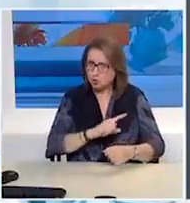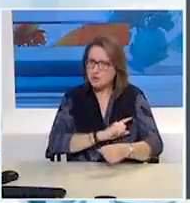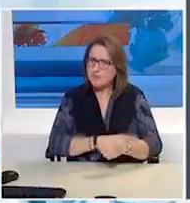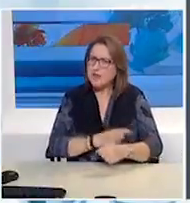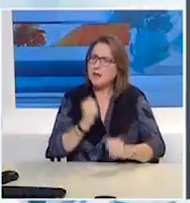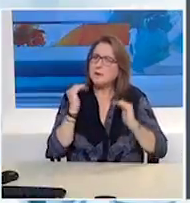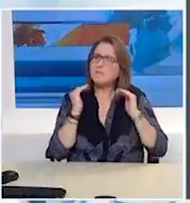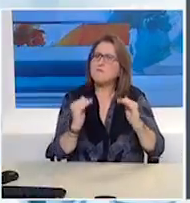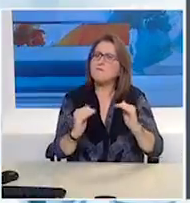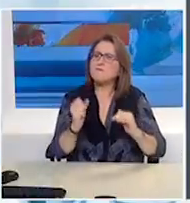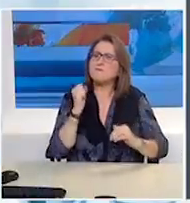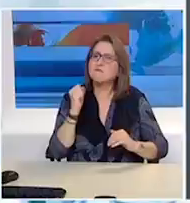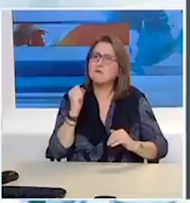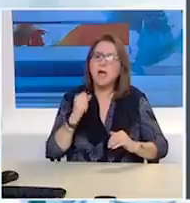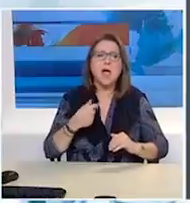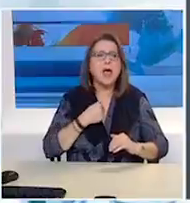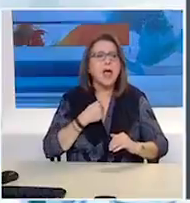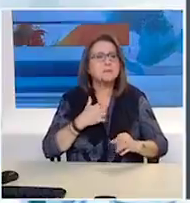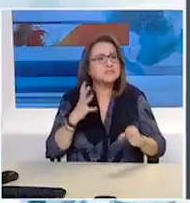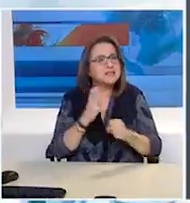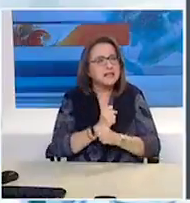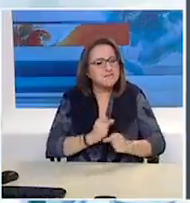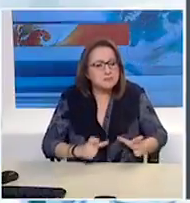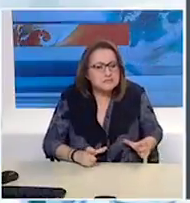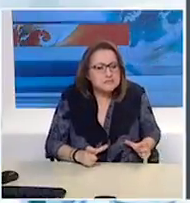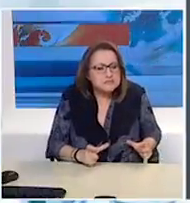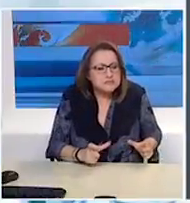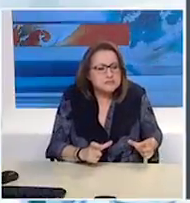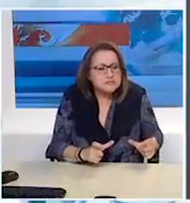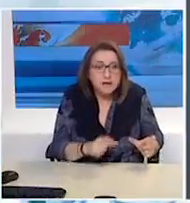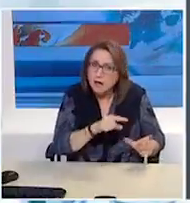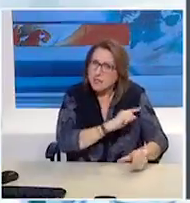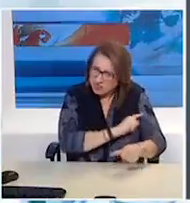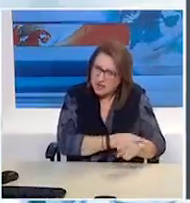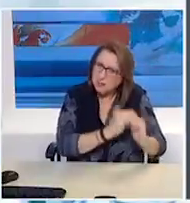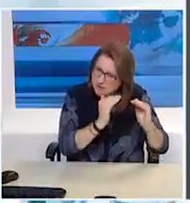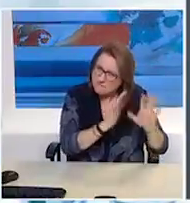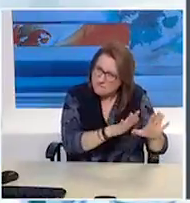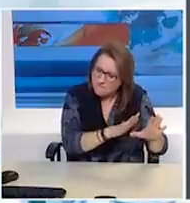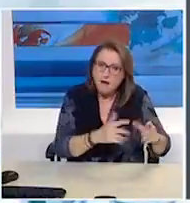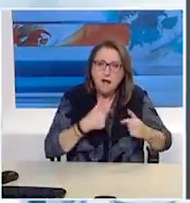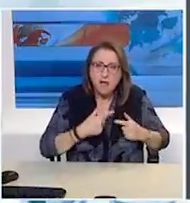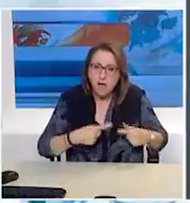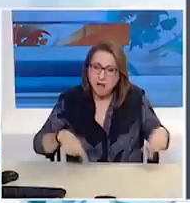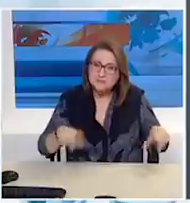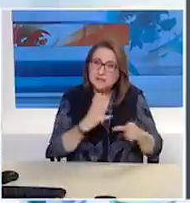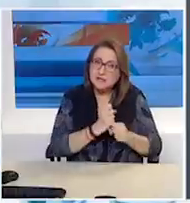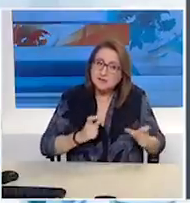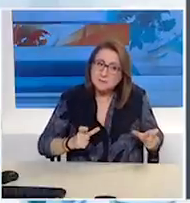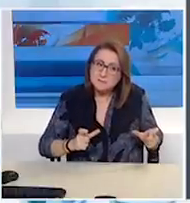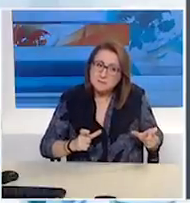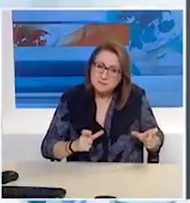την τήρηση των μέτρων, κρατήσαμε την κυκλοφορία του σε χαμηλά επίπεδα. Και σιγά σιγά, εάν μείνουμε έτσι,